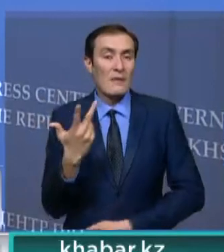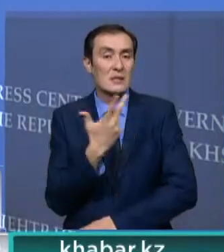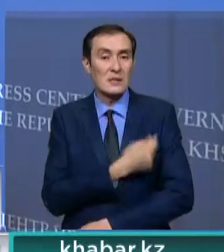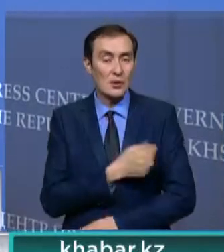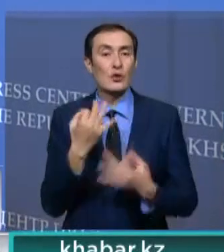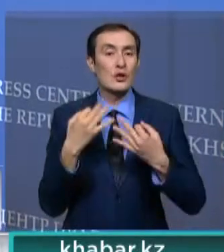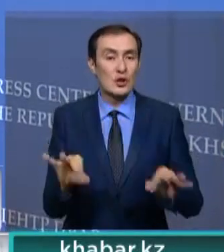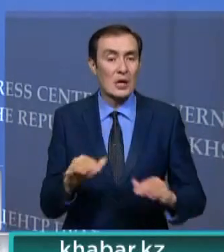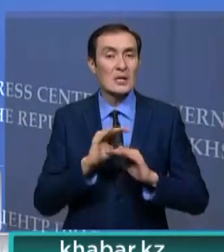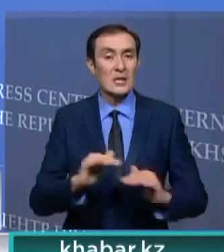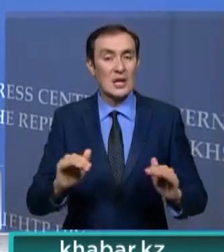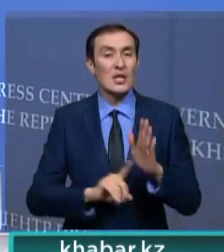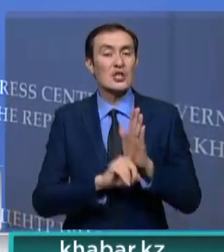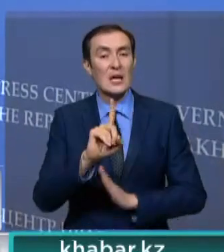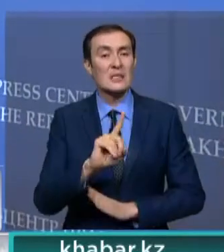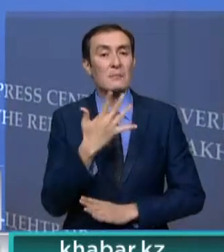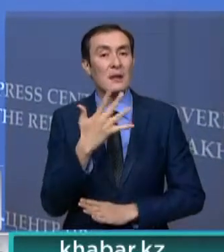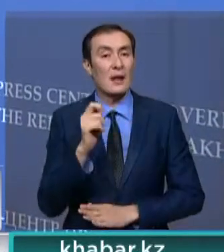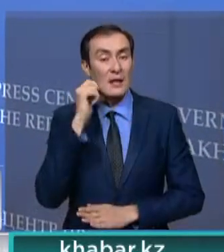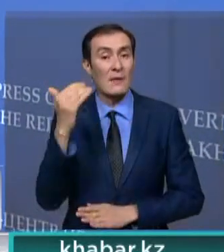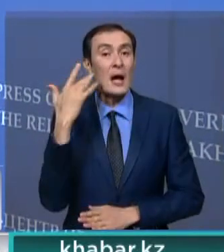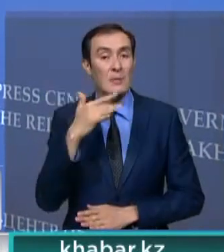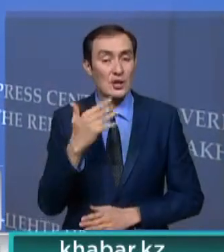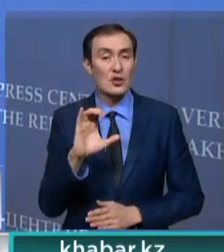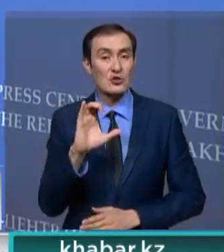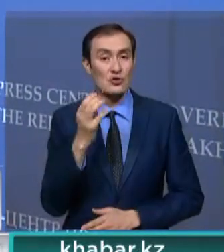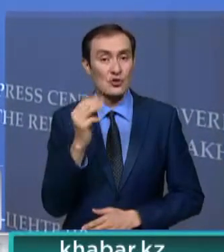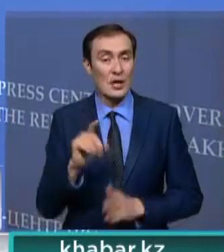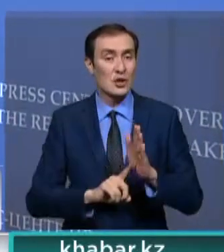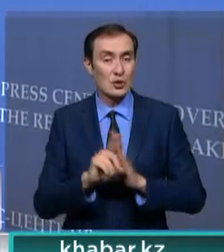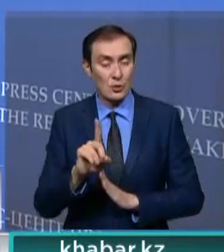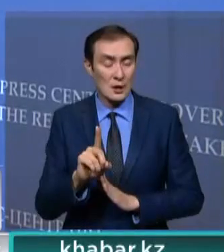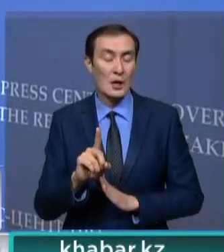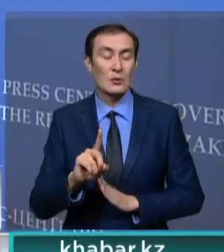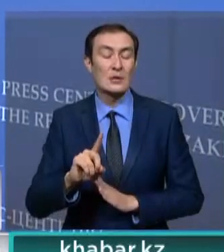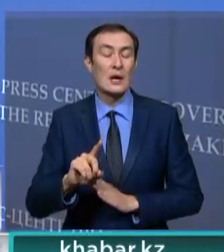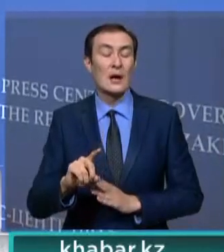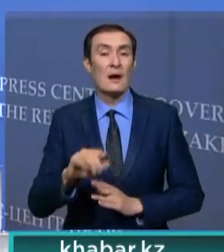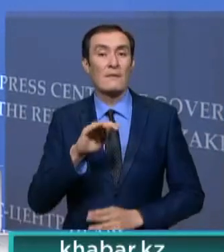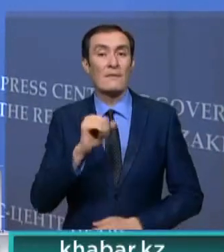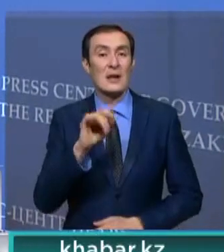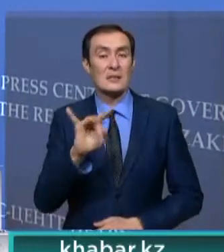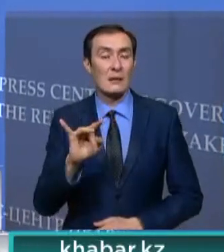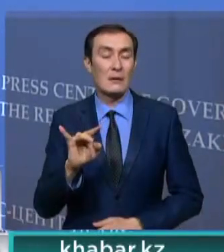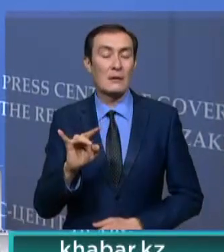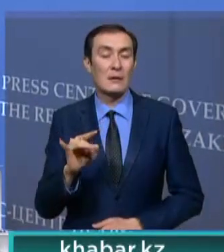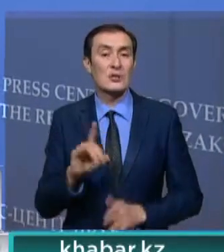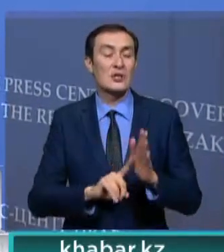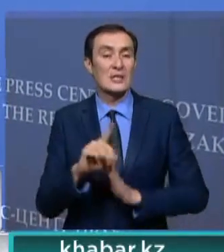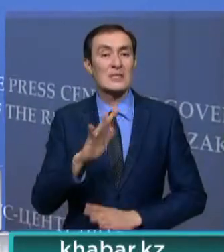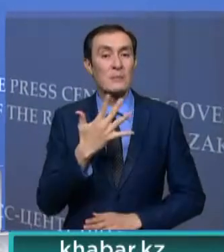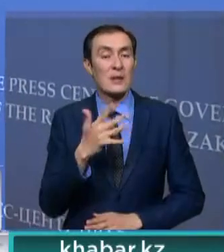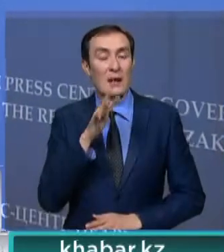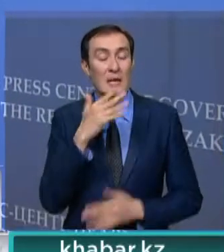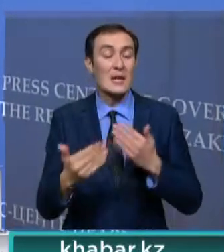вакцинацию детей с 5 лет. То есть в Америке это уже началось. То есть вакцинация детей тем же самым Pfizer, но в другой дозировке с 5 лет.